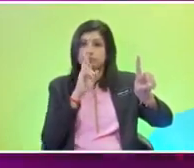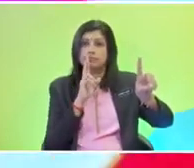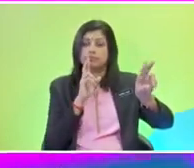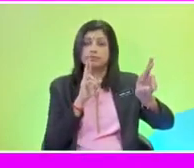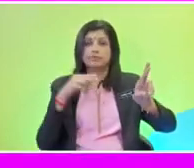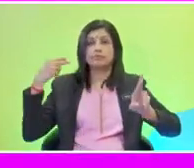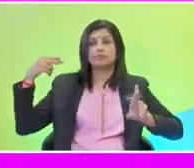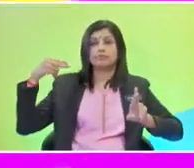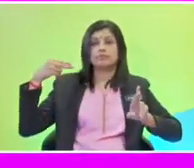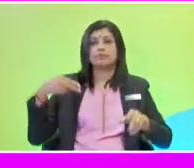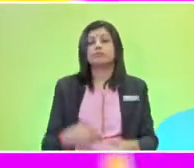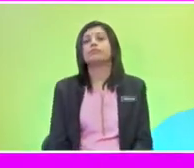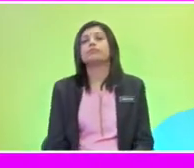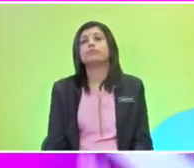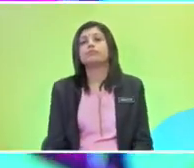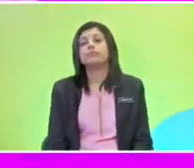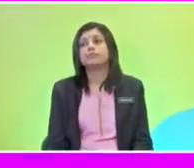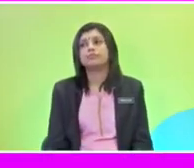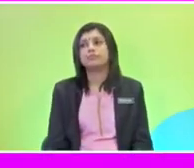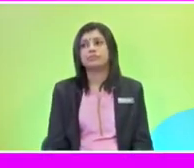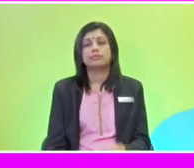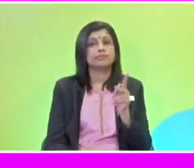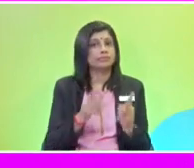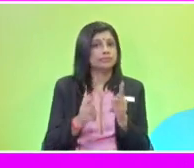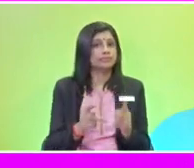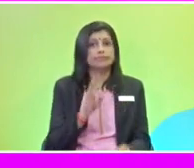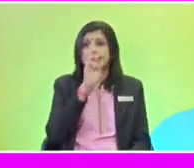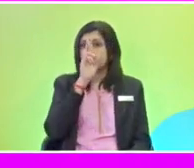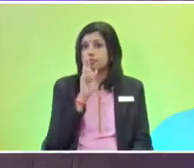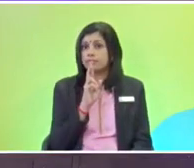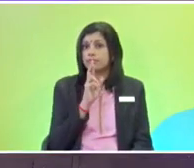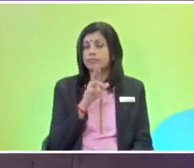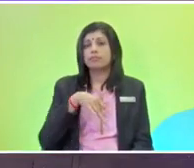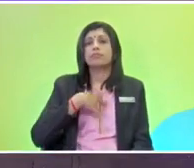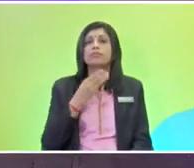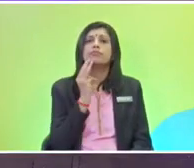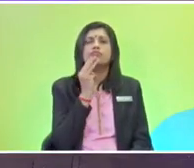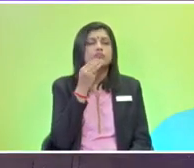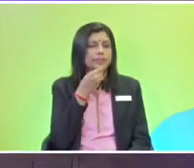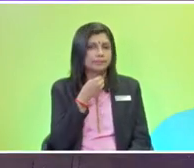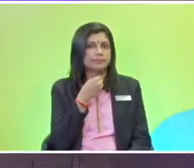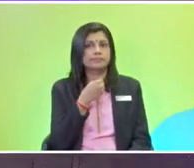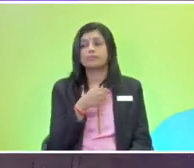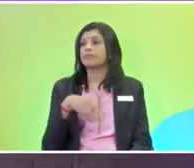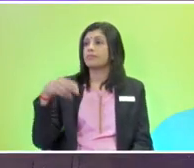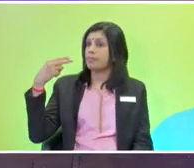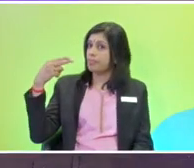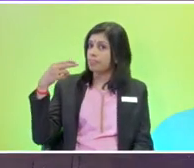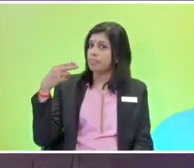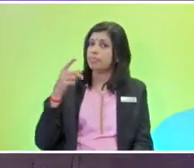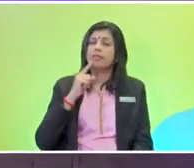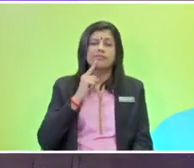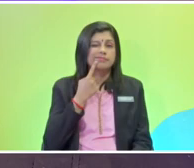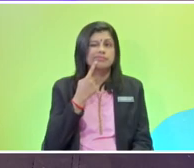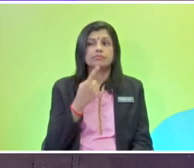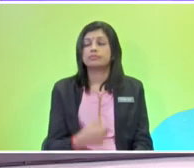satu hijau. Kalau apple merah, rasanya manis. Kalau apple hijau, rasanya masam.